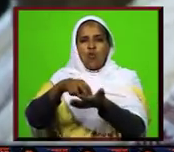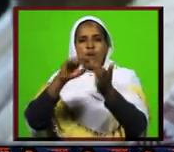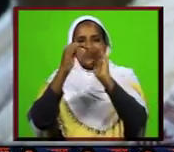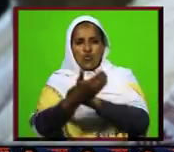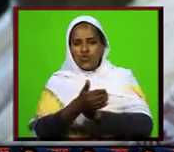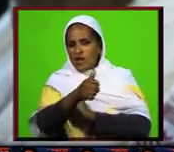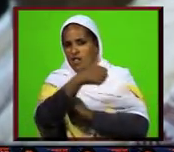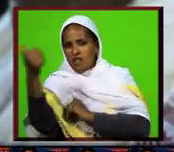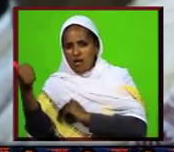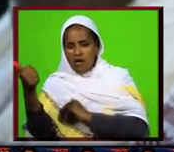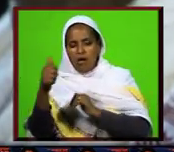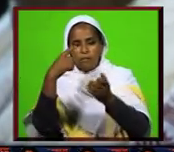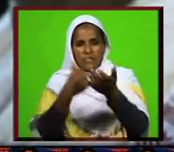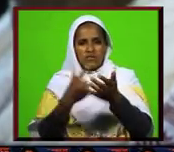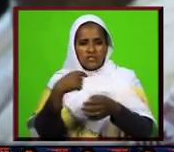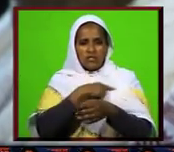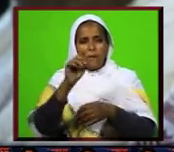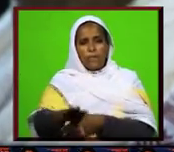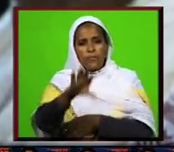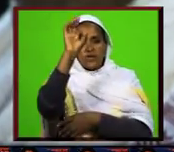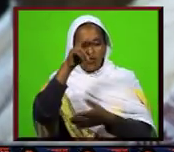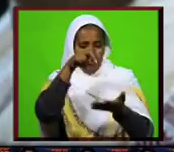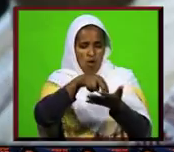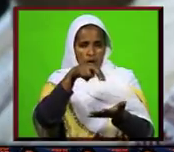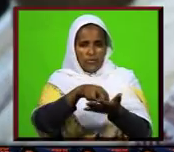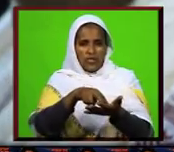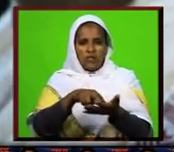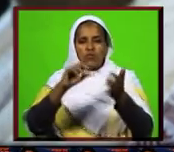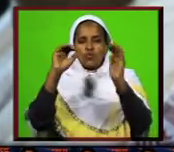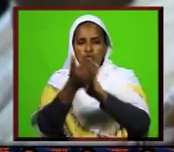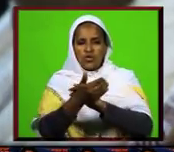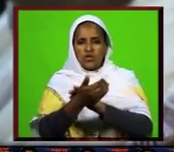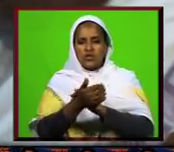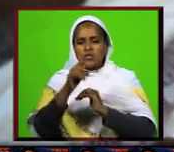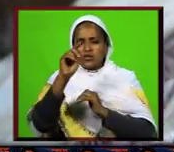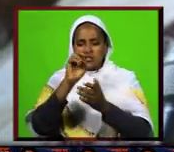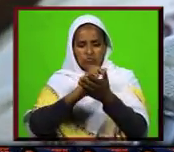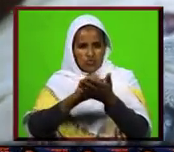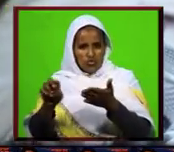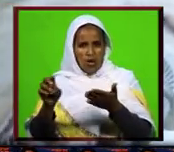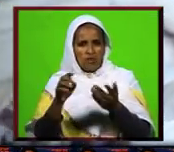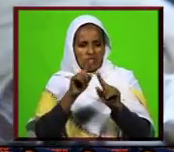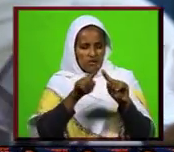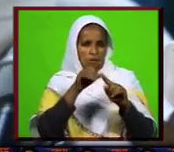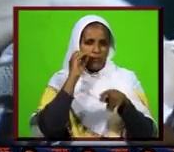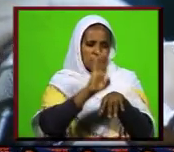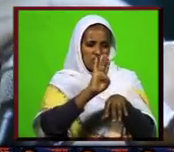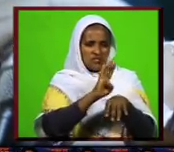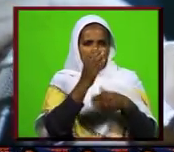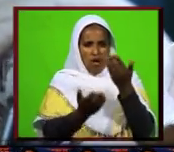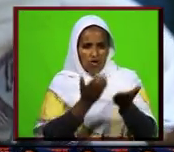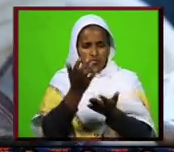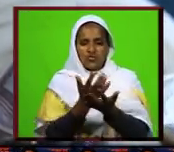የሆነ ሌላ በዚህ በመናገኘው ገቢ ቋሚ የሆነ እንደ ነዋየ ቅድሳት መሸጫ ወይንም